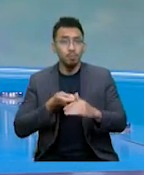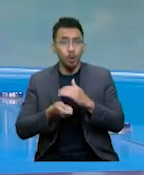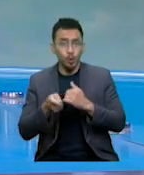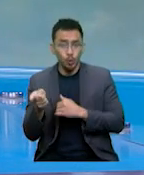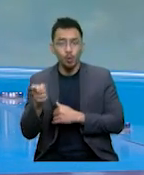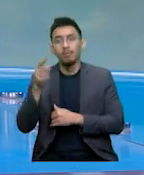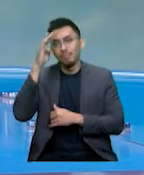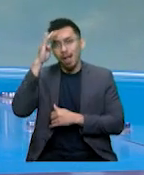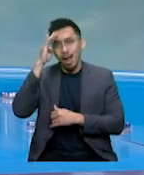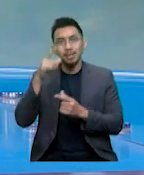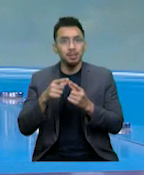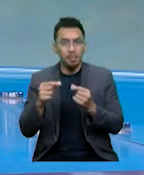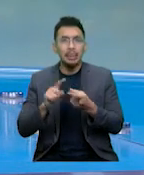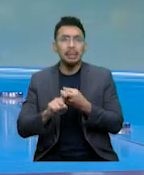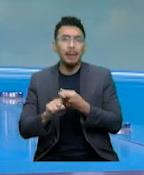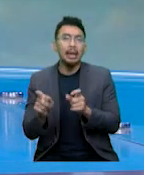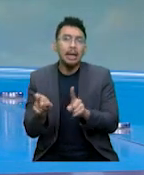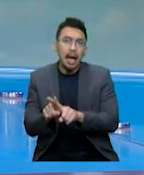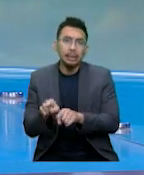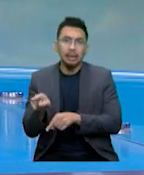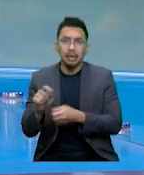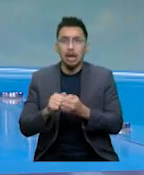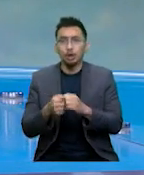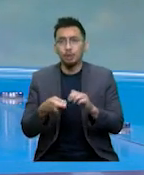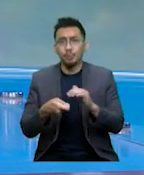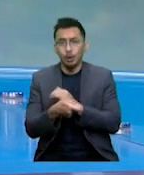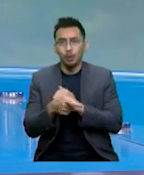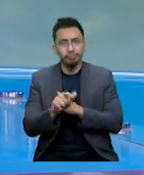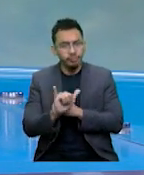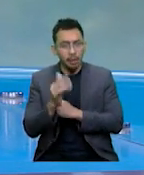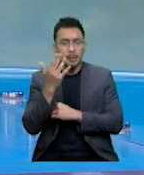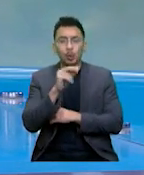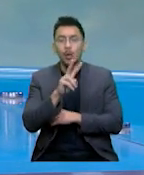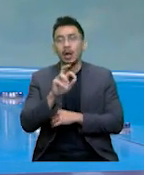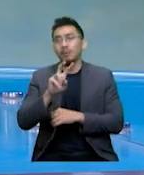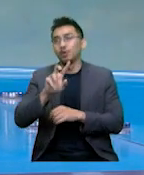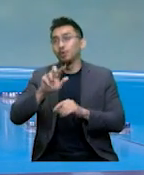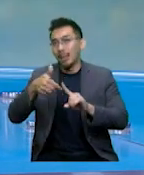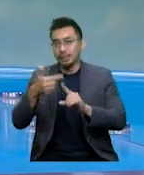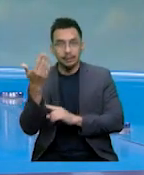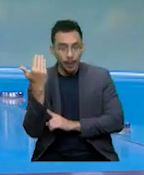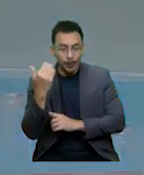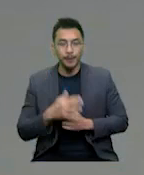teman dekat korban yang ternyata terlibat kasus pembunuhan seorang wanita tahun 2017 lalu.